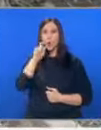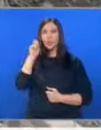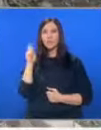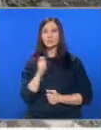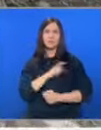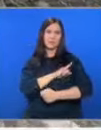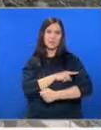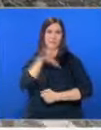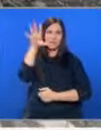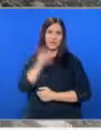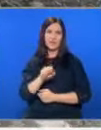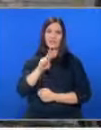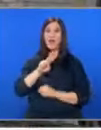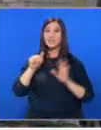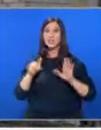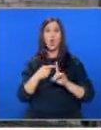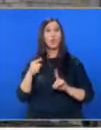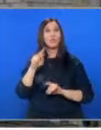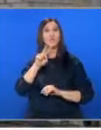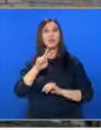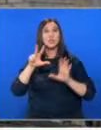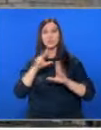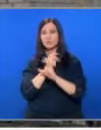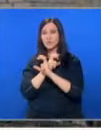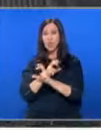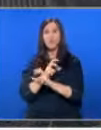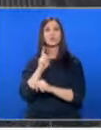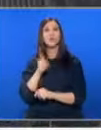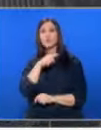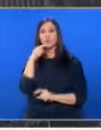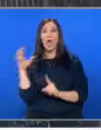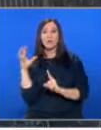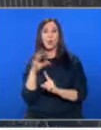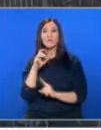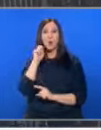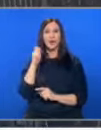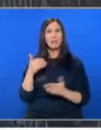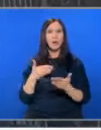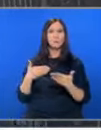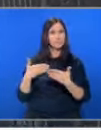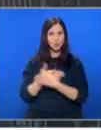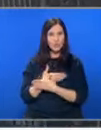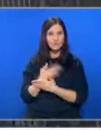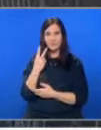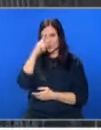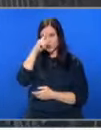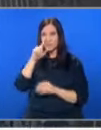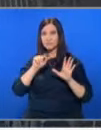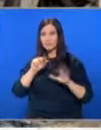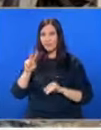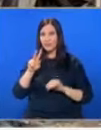Украинските сили са свалили 26 от 28 дрона, с които Русия е атакувала Украина през нощта. Две жени на